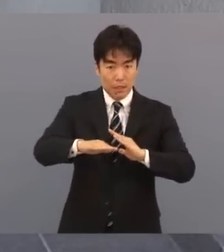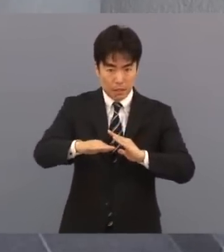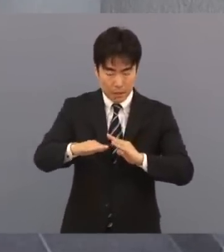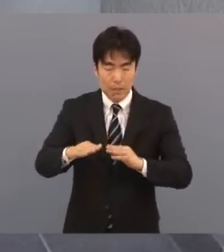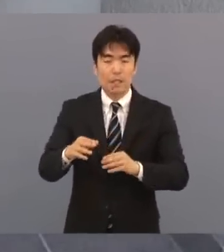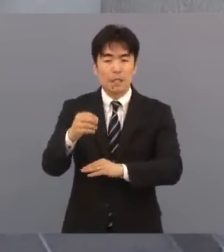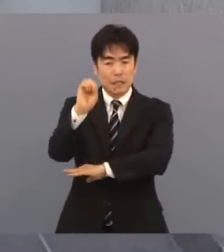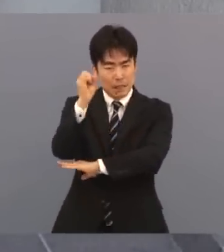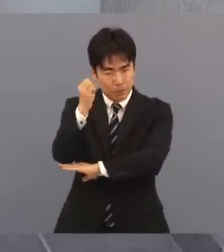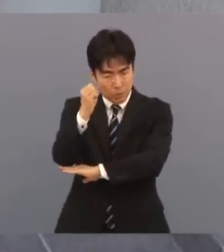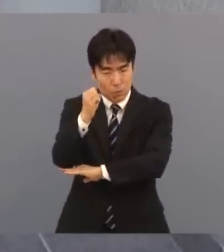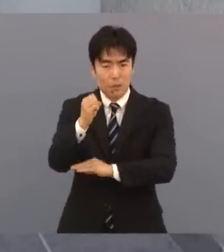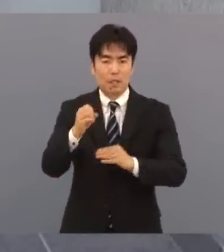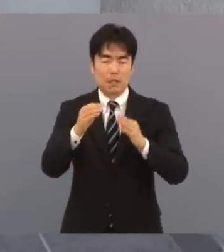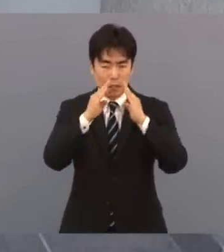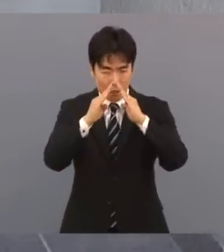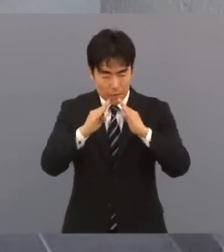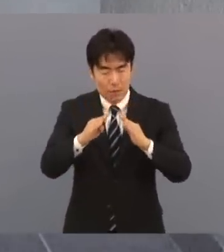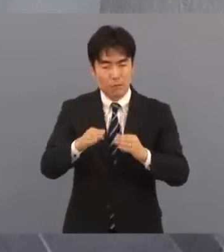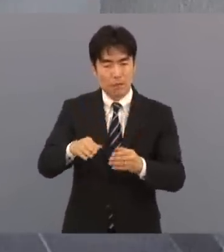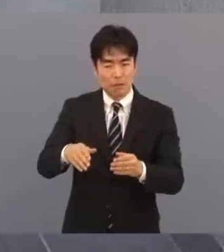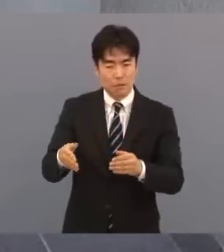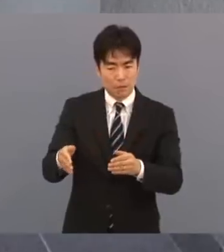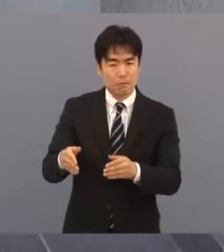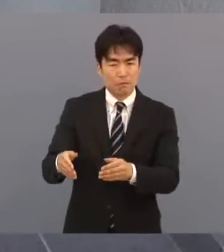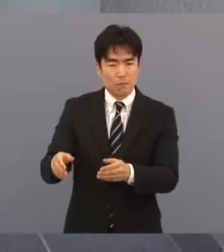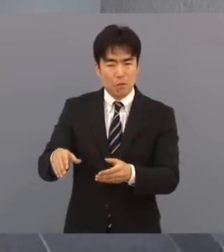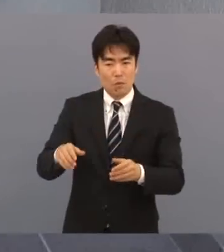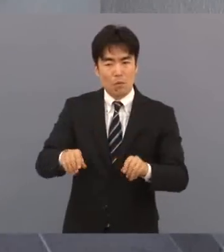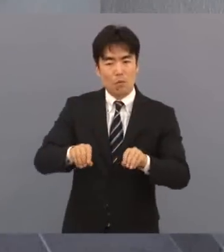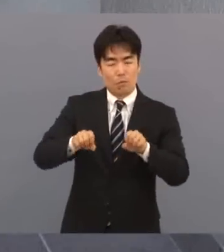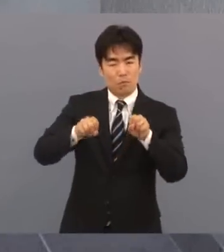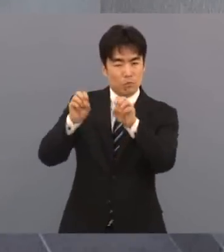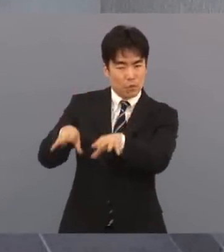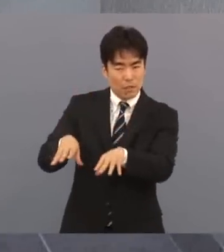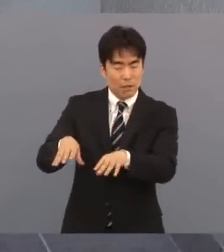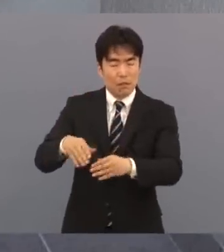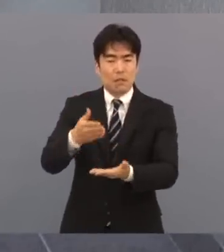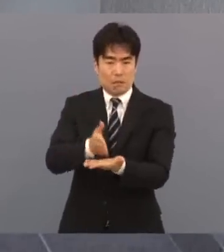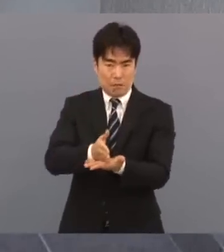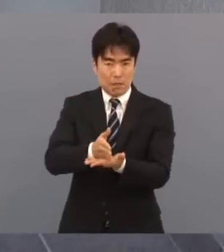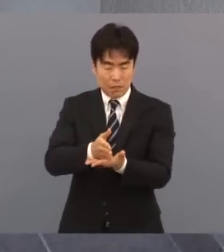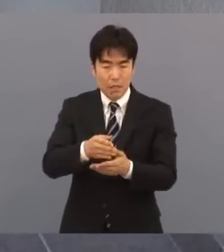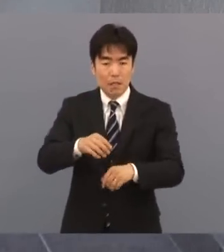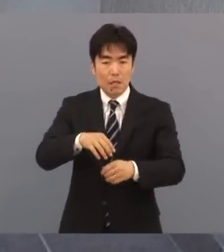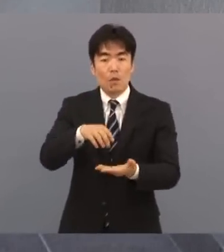ものは置かないようにし、ゴミは決められた時間に出しましょう。